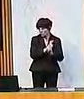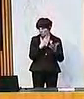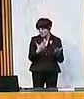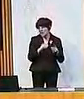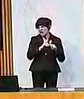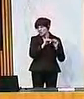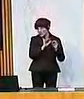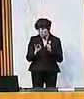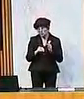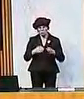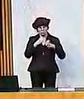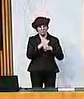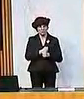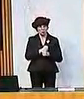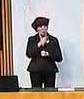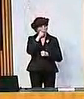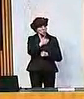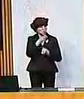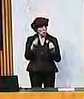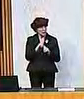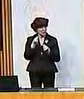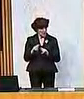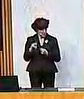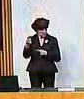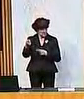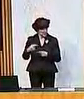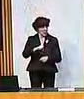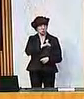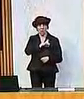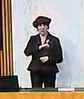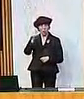nicht diese Dinge unterstellen lassen, und wir werden uns alle gemeinsam gegen Ihre